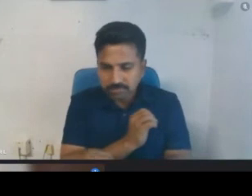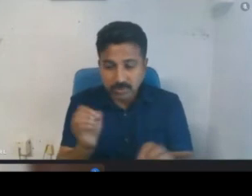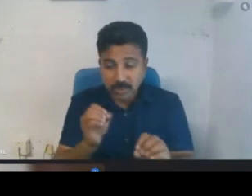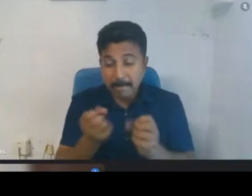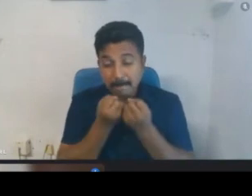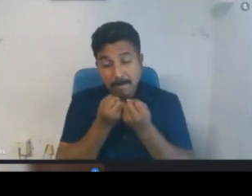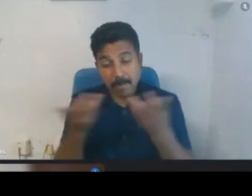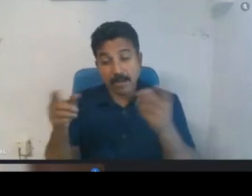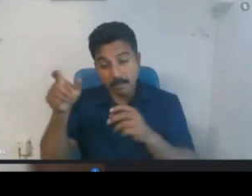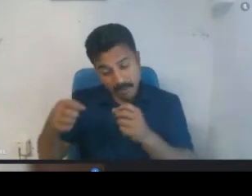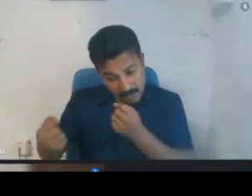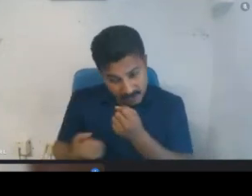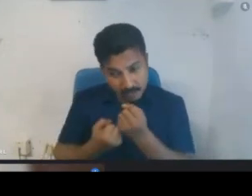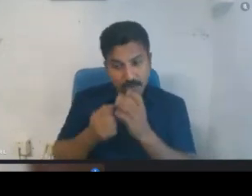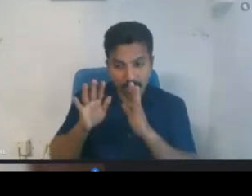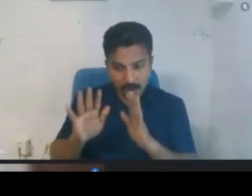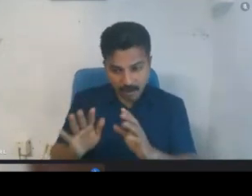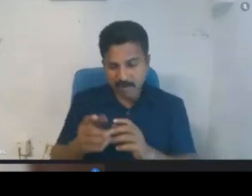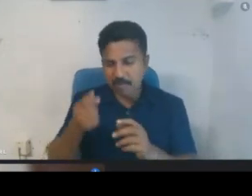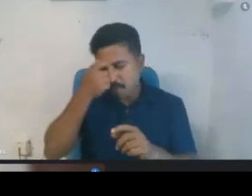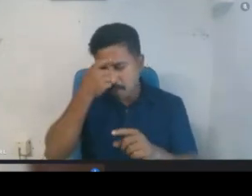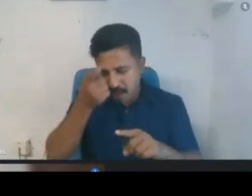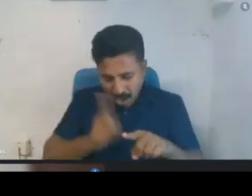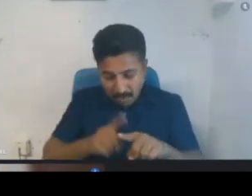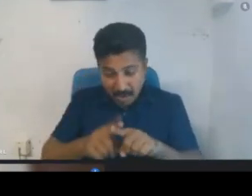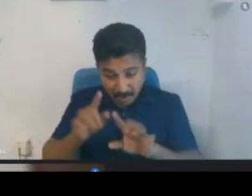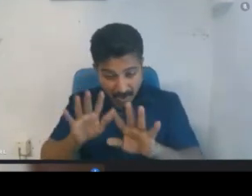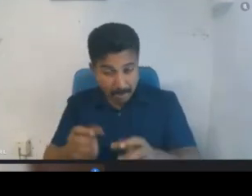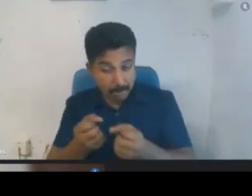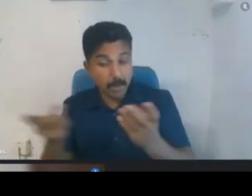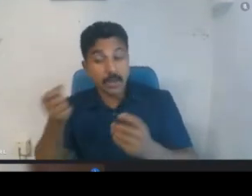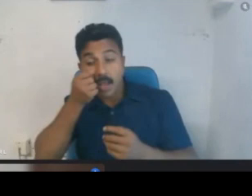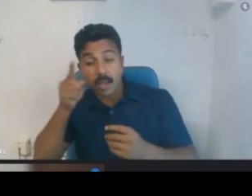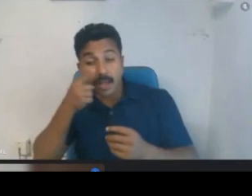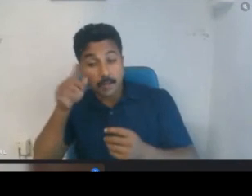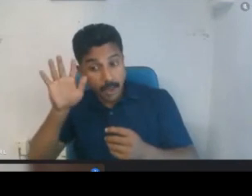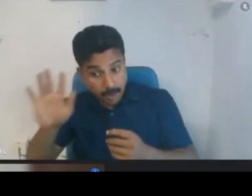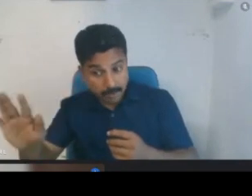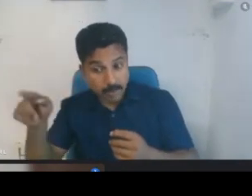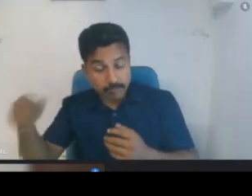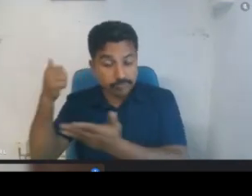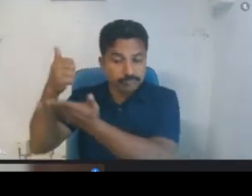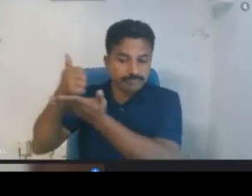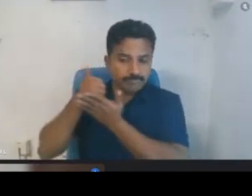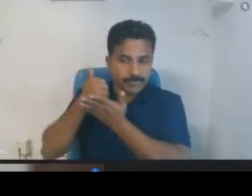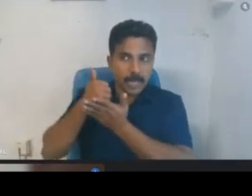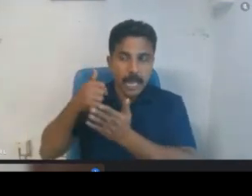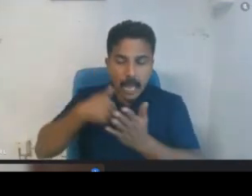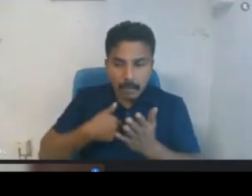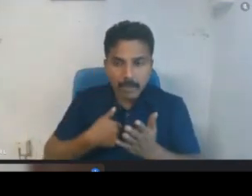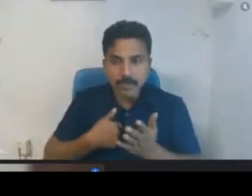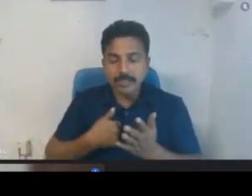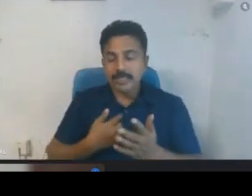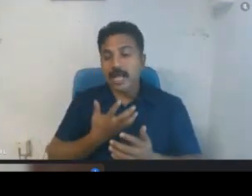നിങ്ങളുടെ കൂടെ ഒരുപാട് ആൾക്കാരുണ്ട് ഇത്തരത്തിലുള്ള ബുദ്ധിമുട്ടുകൾ അനുഭവിക്കുന്ന മാതാപിതാക്കളുണ്ട് എന്ന് നിങ്ങൾ മനസ്സിലാക്കുമ്പോൾ നിങ്ങൾക്ക്